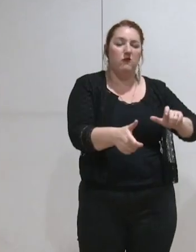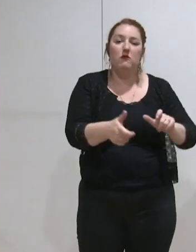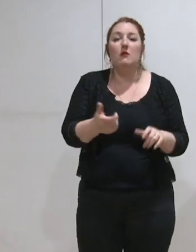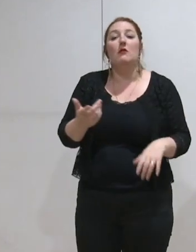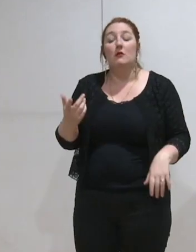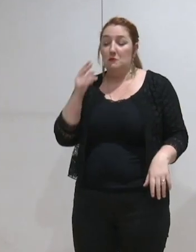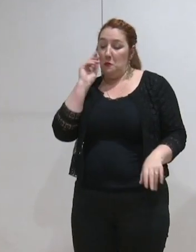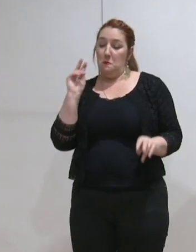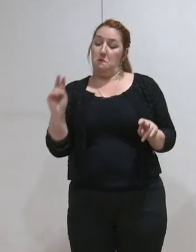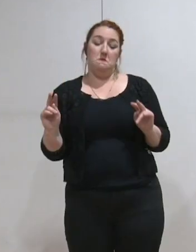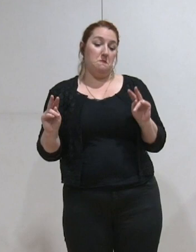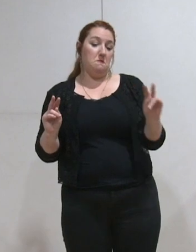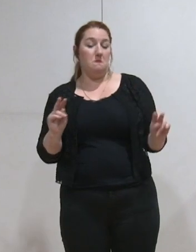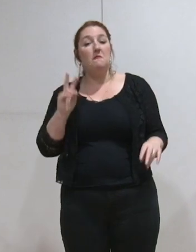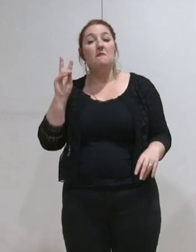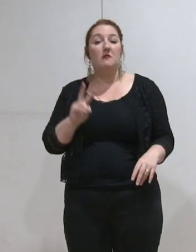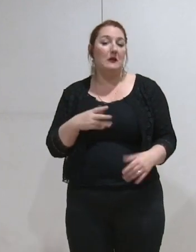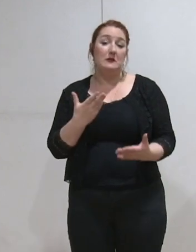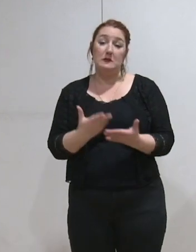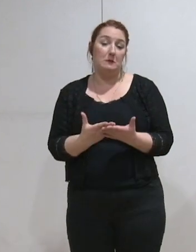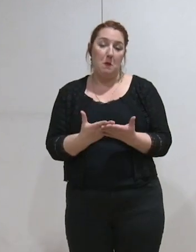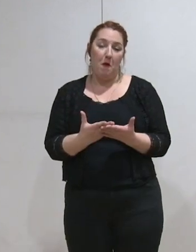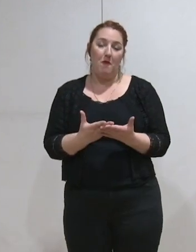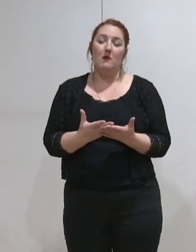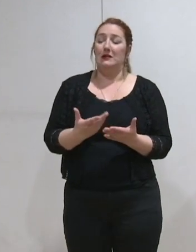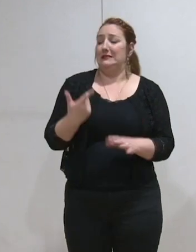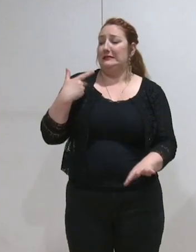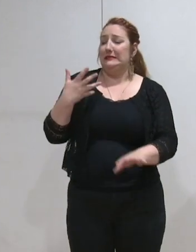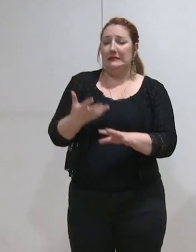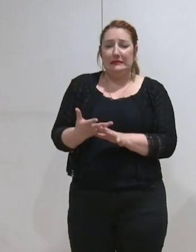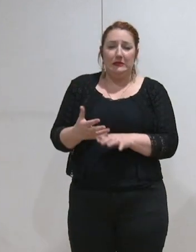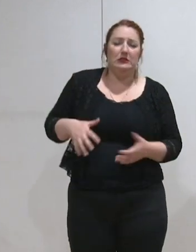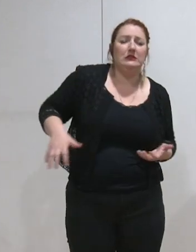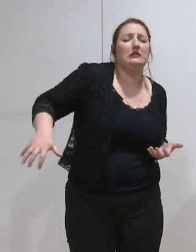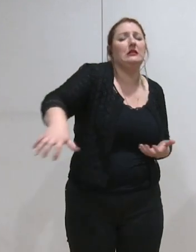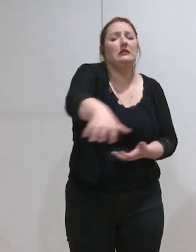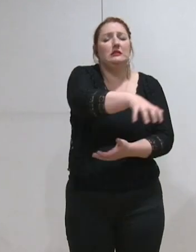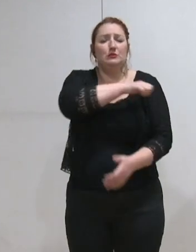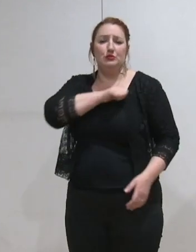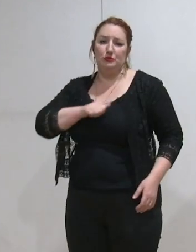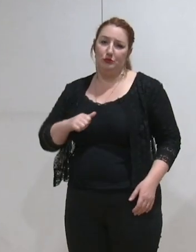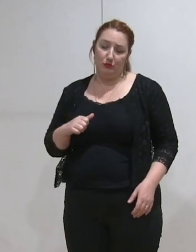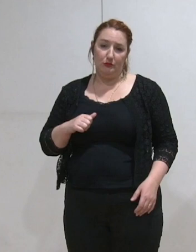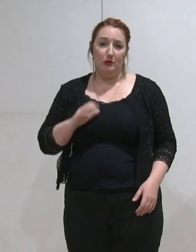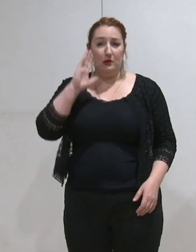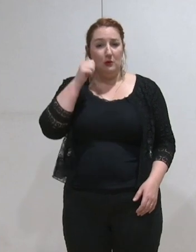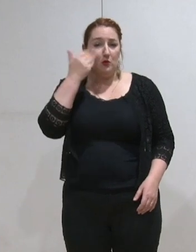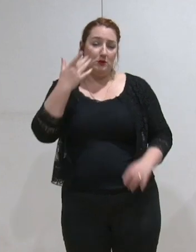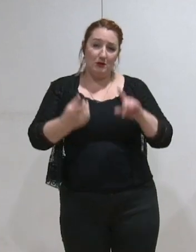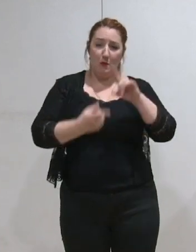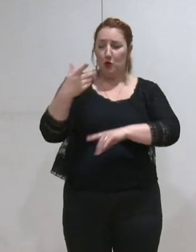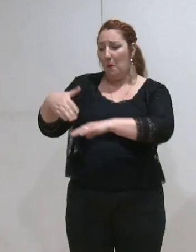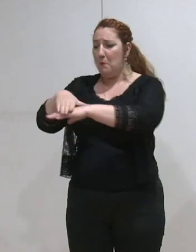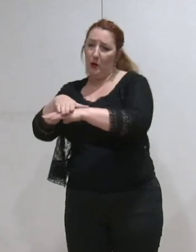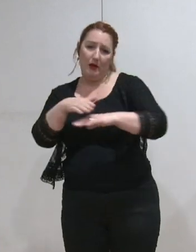révélateurs d'une crise plus profonde encore il est donc indispensable de dépasser les postures les